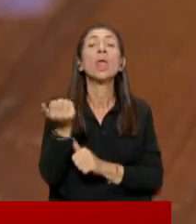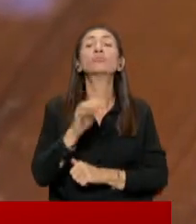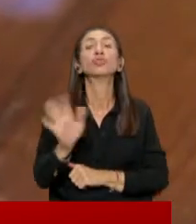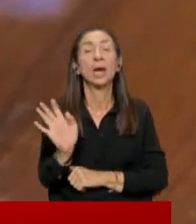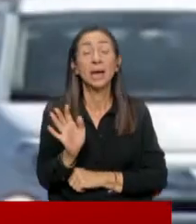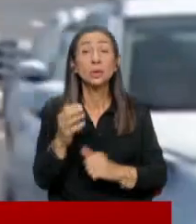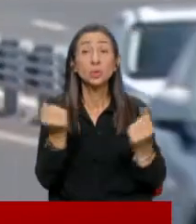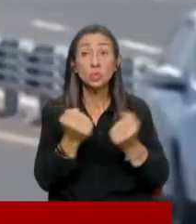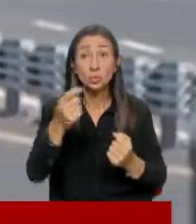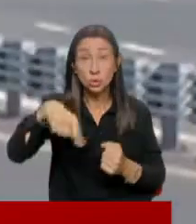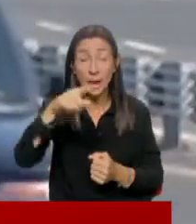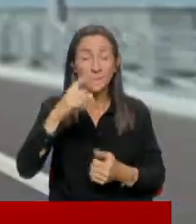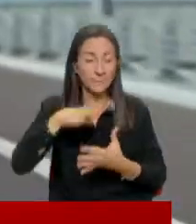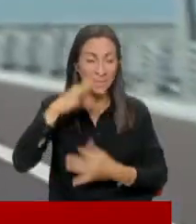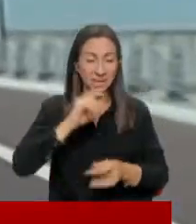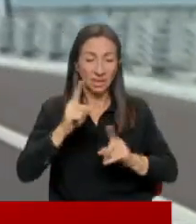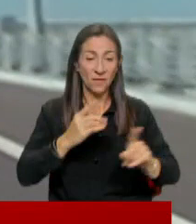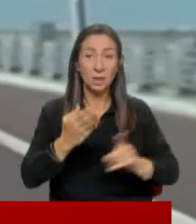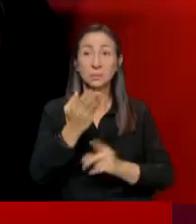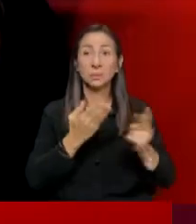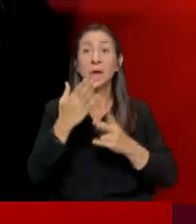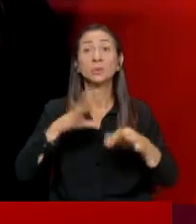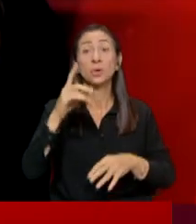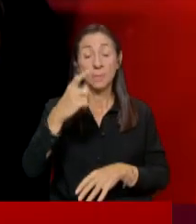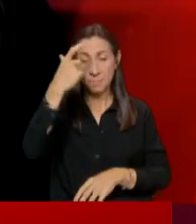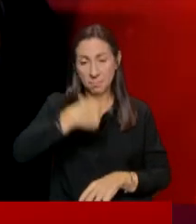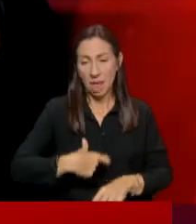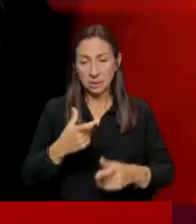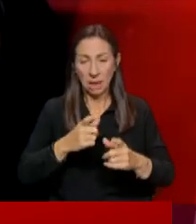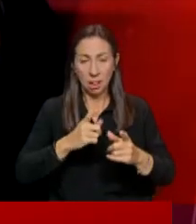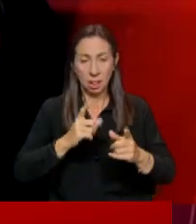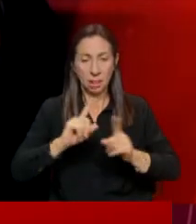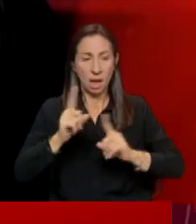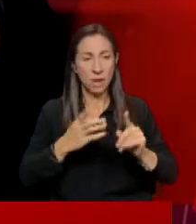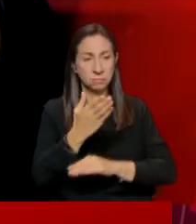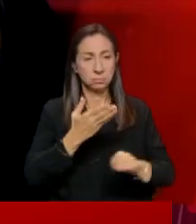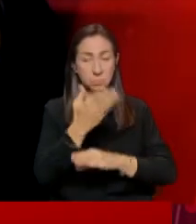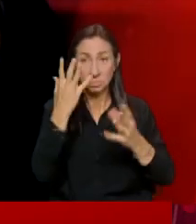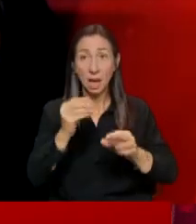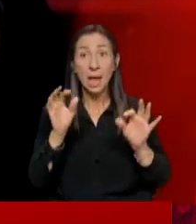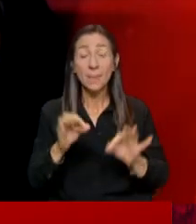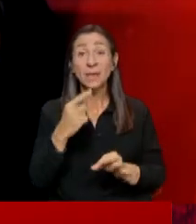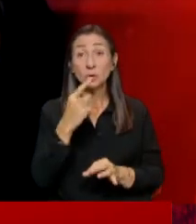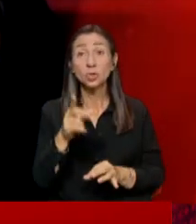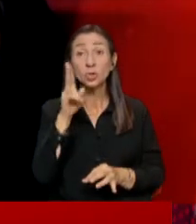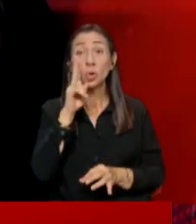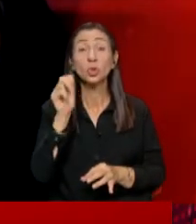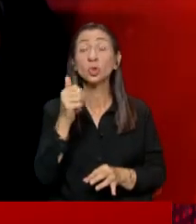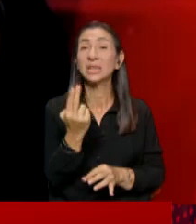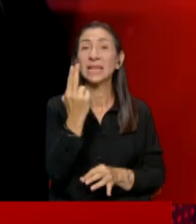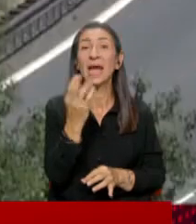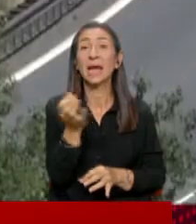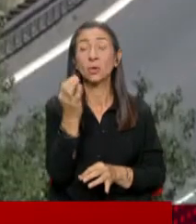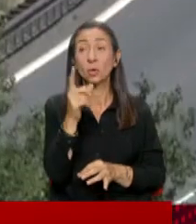alamayacak. Sürücülerse bireysel dava açmaya hazırlanıyor. Bireysel olarak dava açacaklar için hemen belirteyim, son gün 7